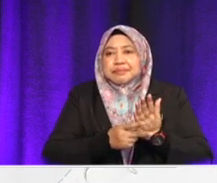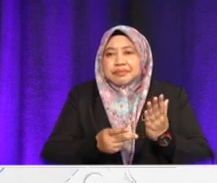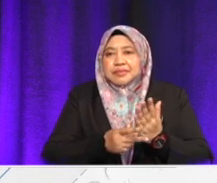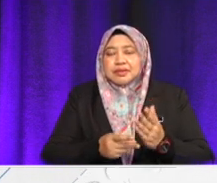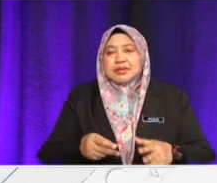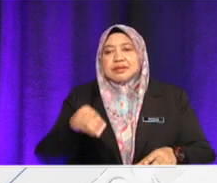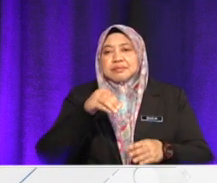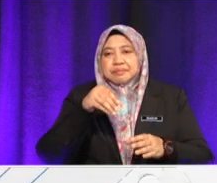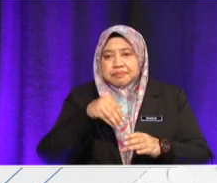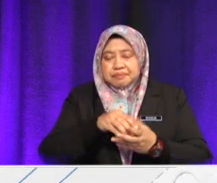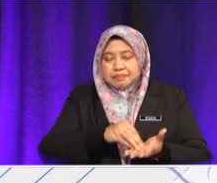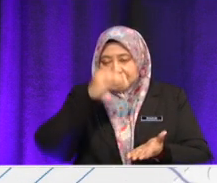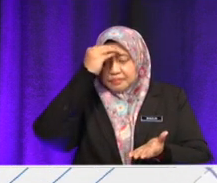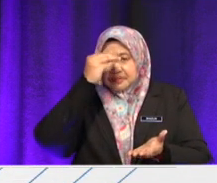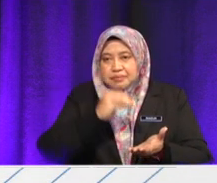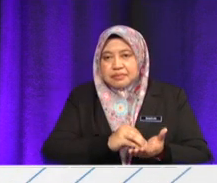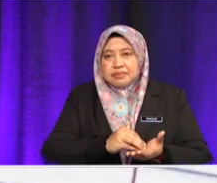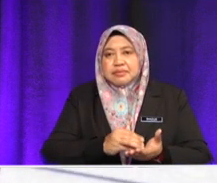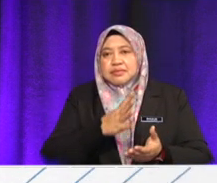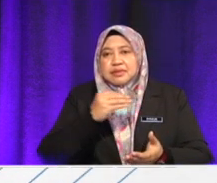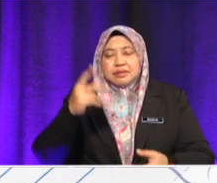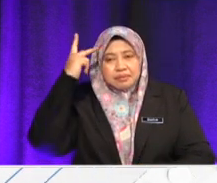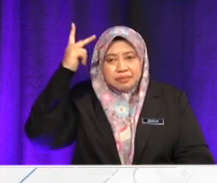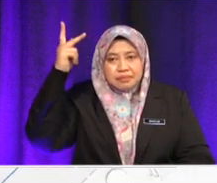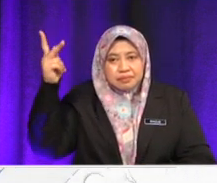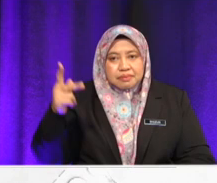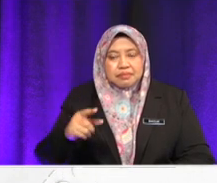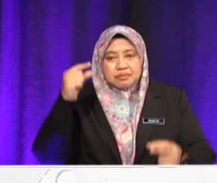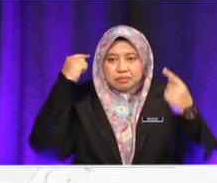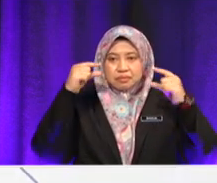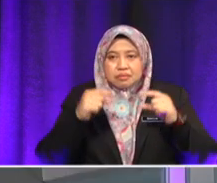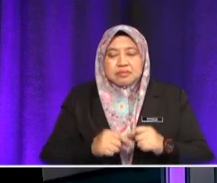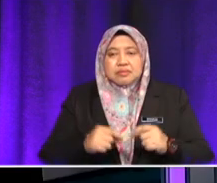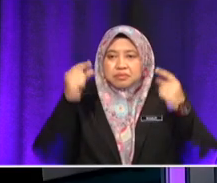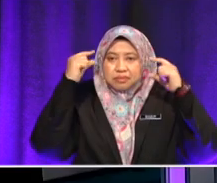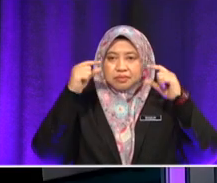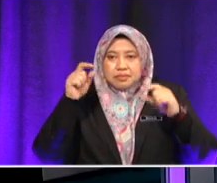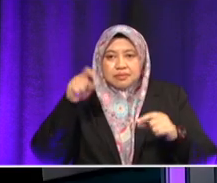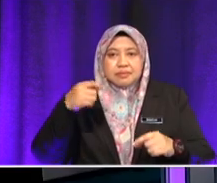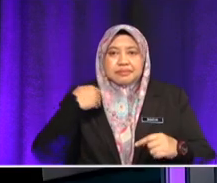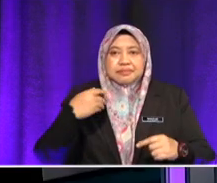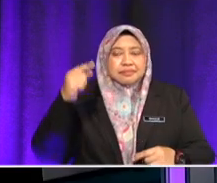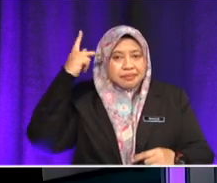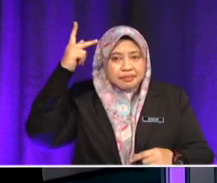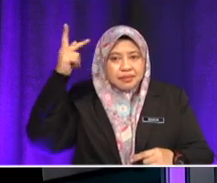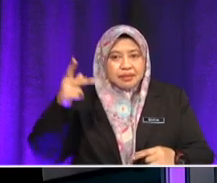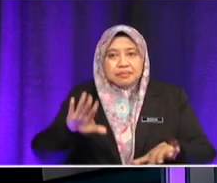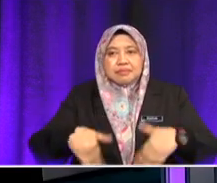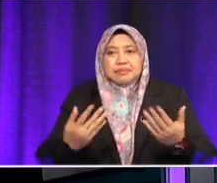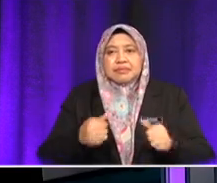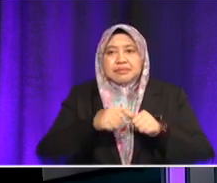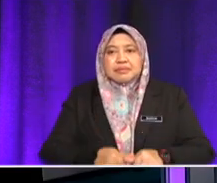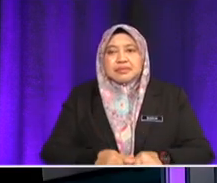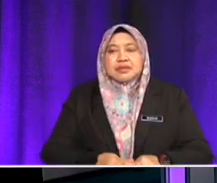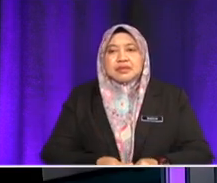tersebut dan Berdasarkan pengalaman guru sendiri Eh guru mesti ada pengalaman Bagaimana hendak menetapkan tahap